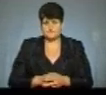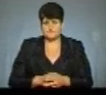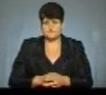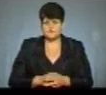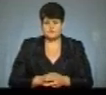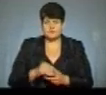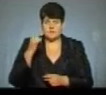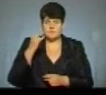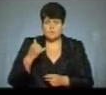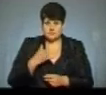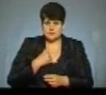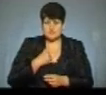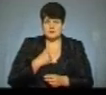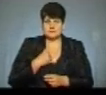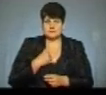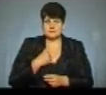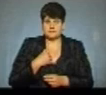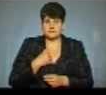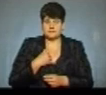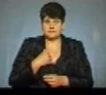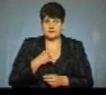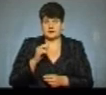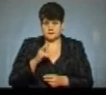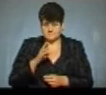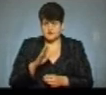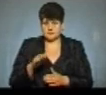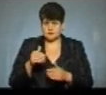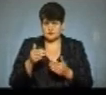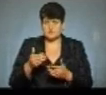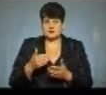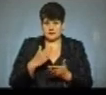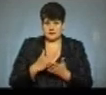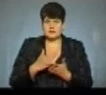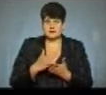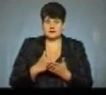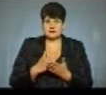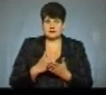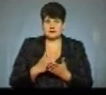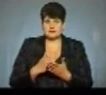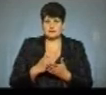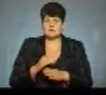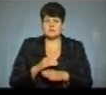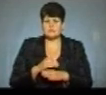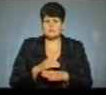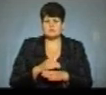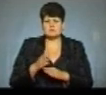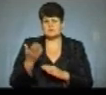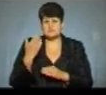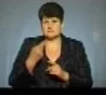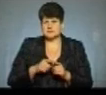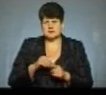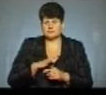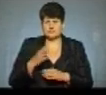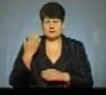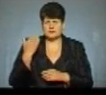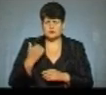перше подзвонили, мені телефонну квартиру, я сказала, що є там. Це була адреса, не пам'ятаю, це вже буде одна питання